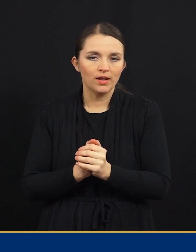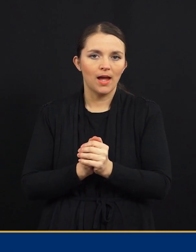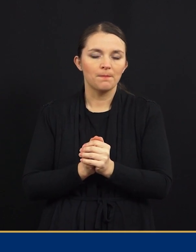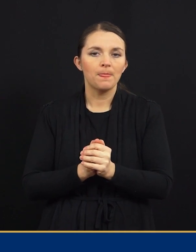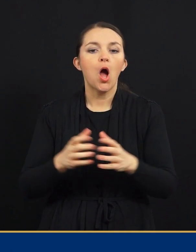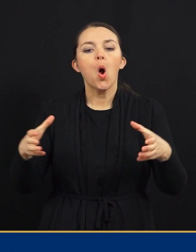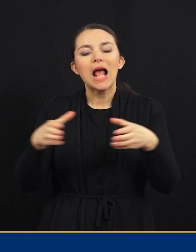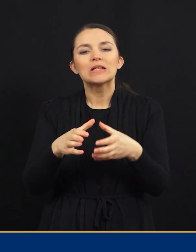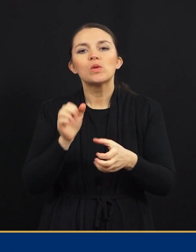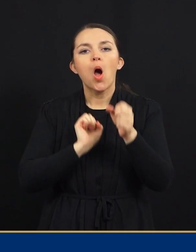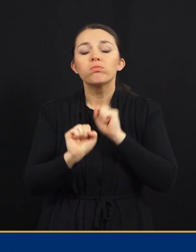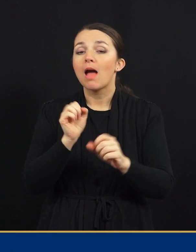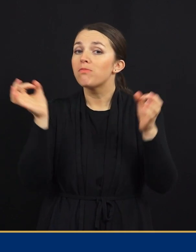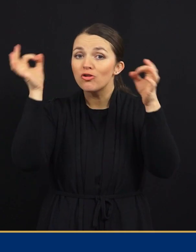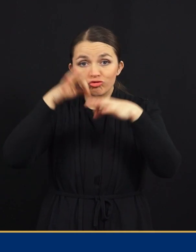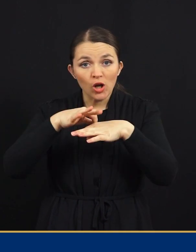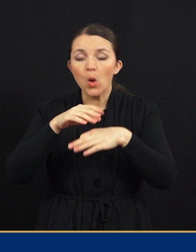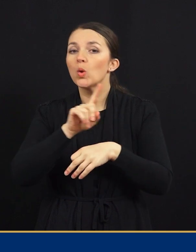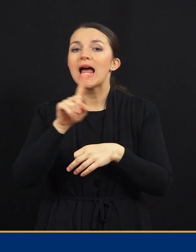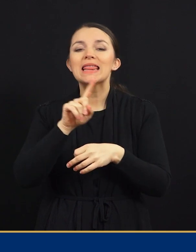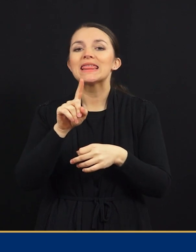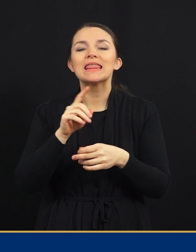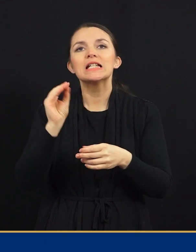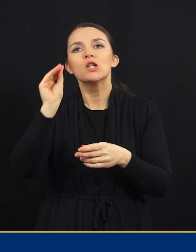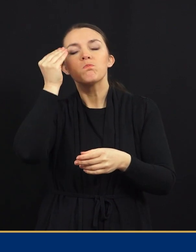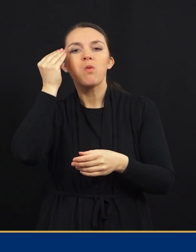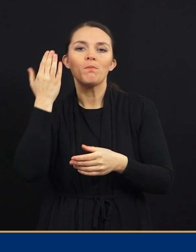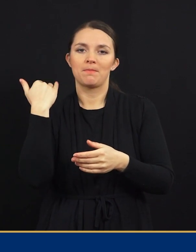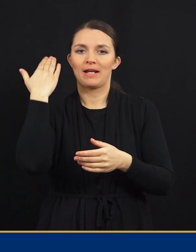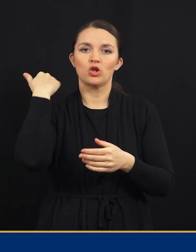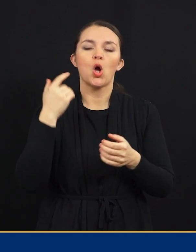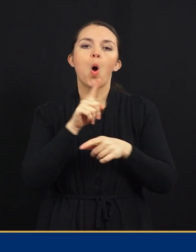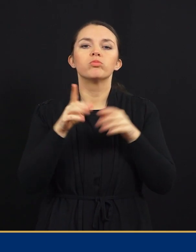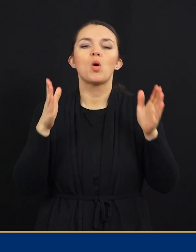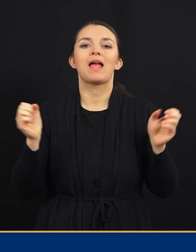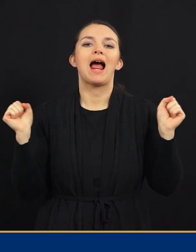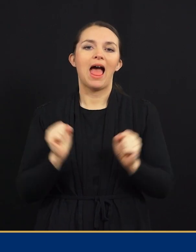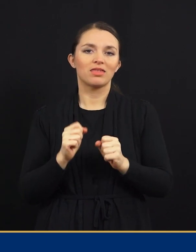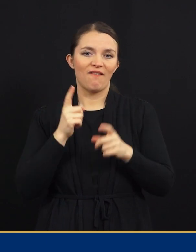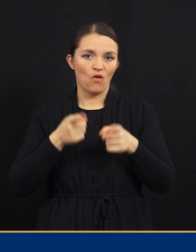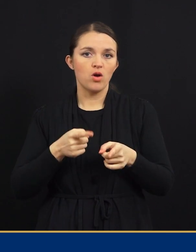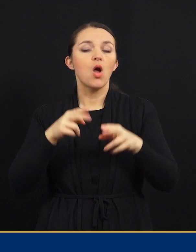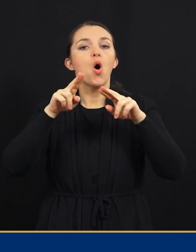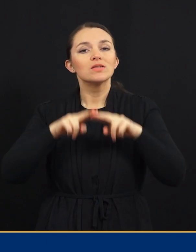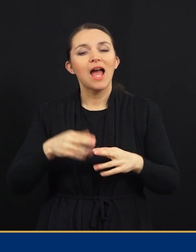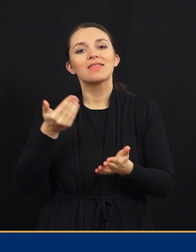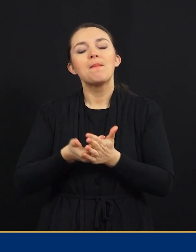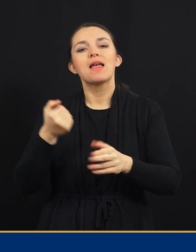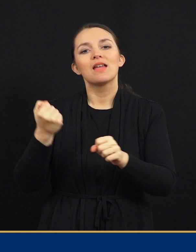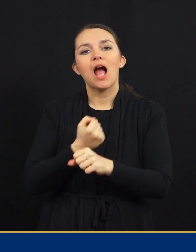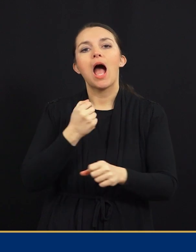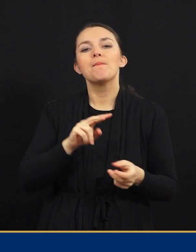Kolektivna obramba žal ni relikt preteklosti, obdobja hladne vojne, ostaja temeljni